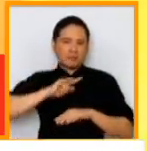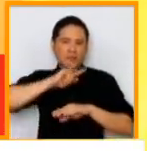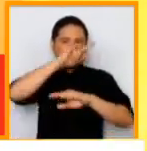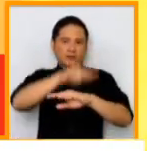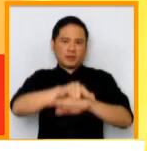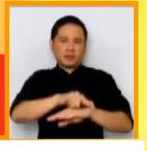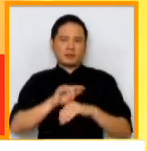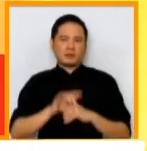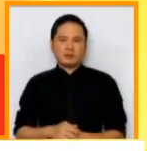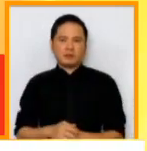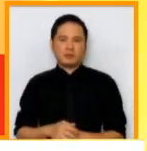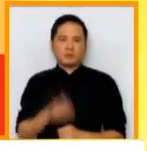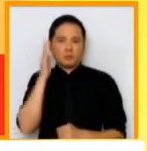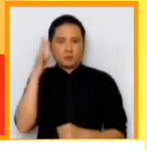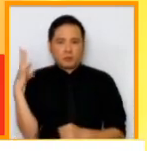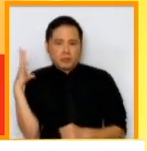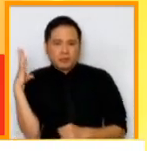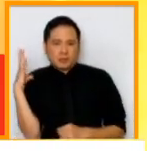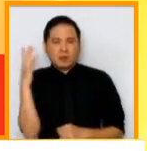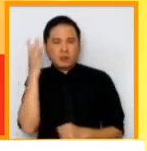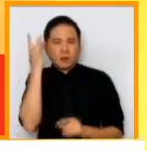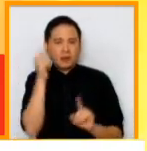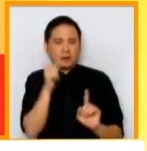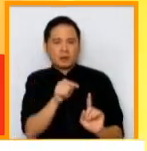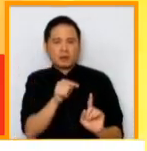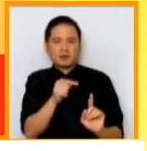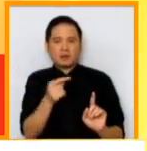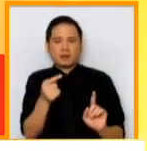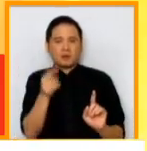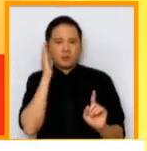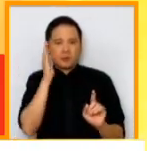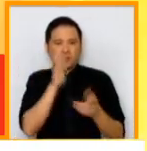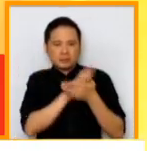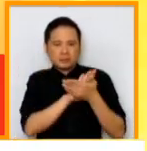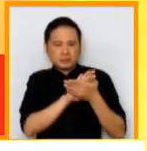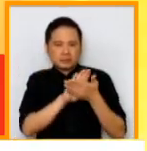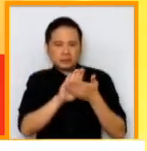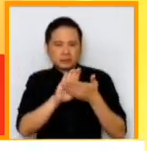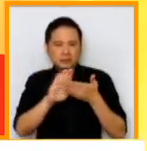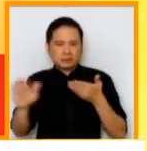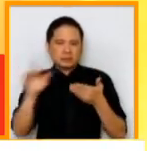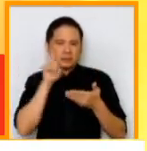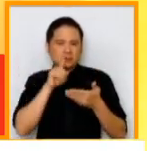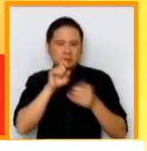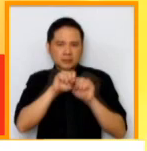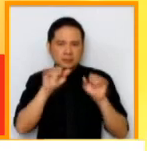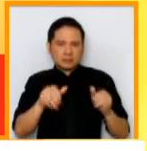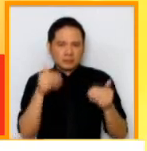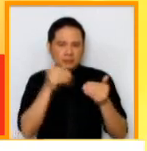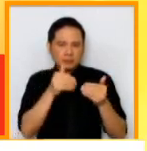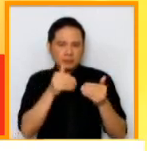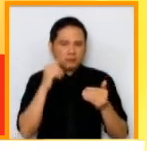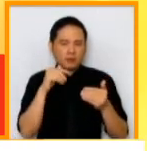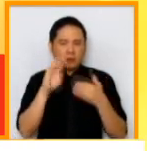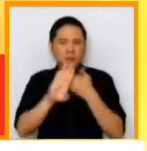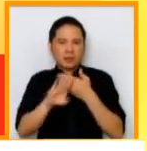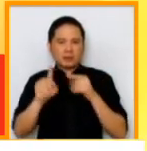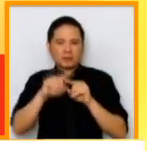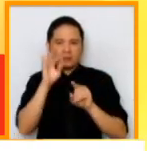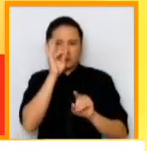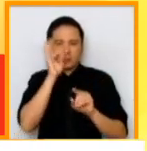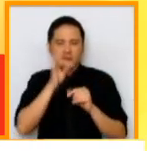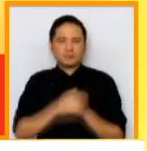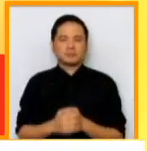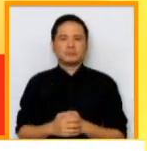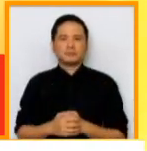Antabayan na natin. Alam ko malapit nang maisaayos itong pangalawang repatriation flight, the second batch. Okay, marami pong salamat sa inyo